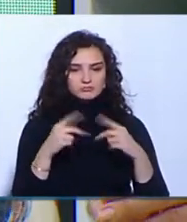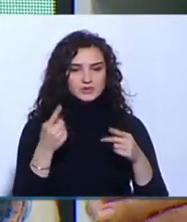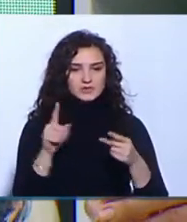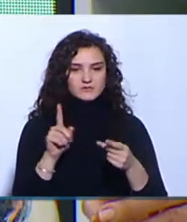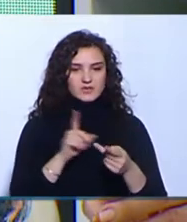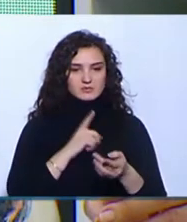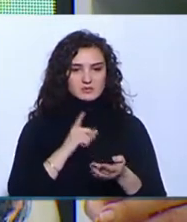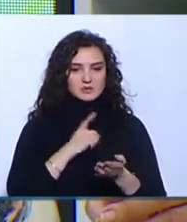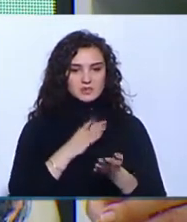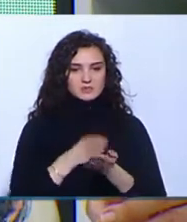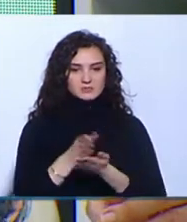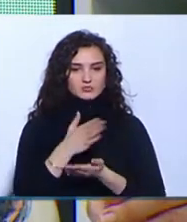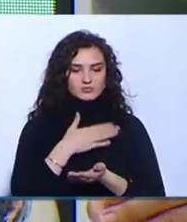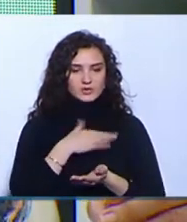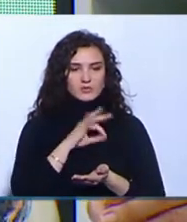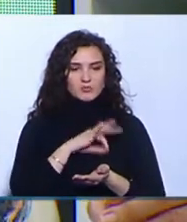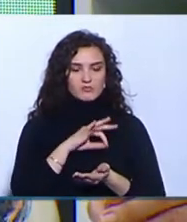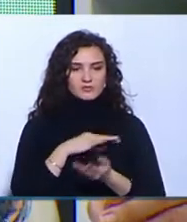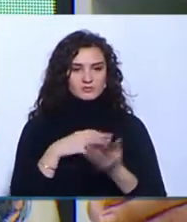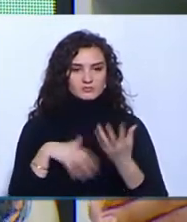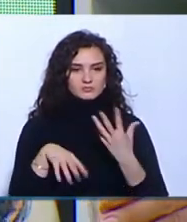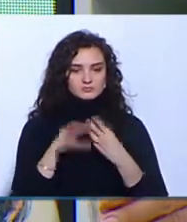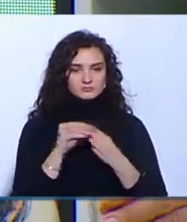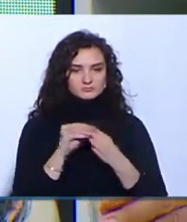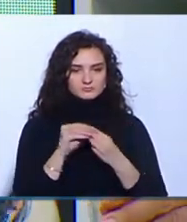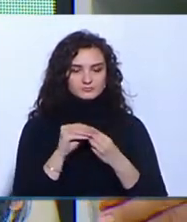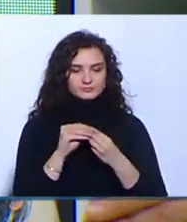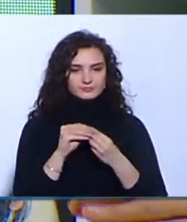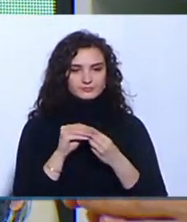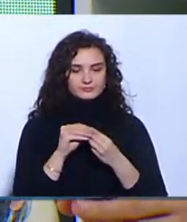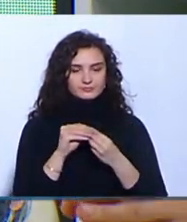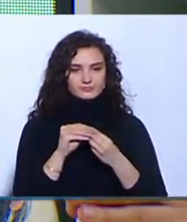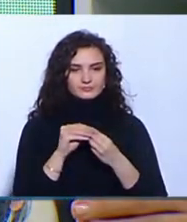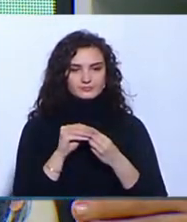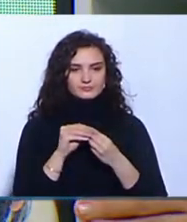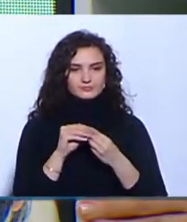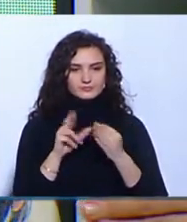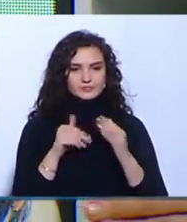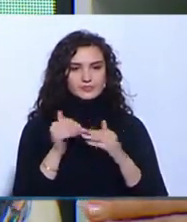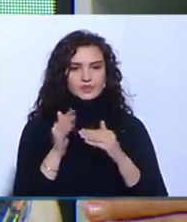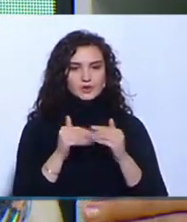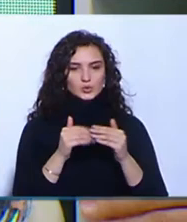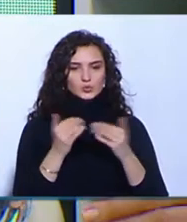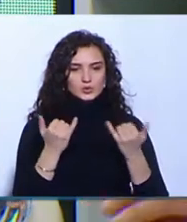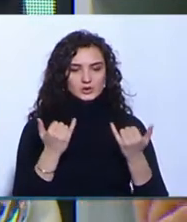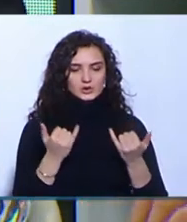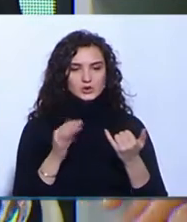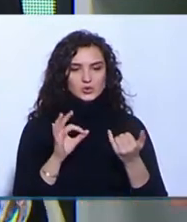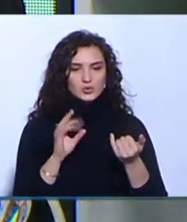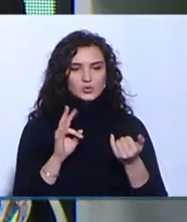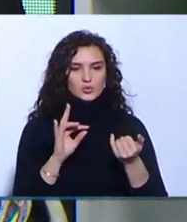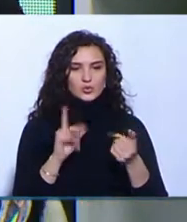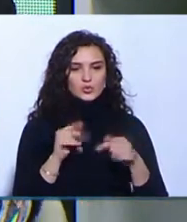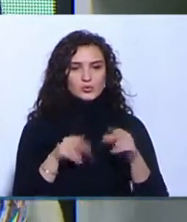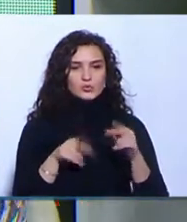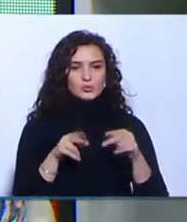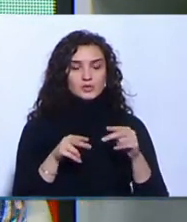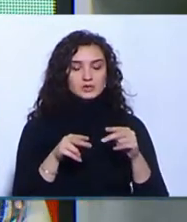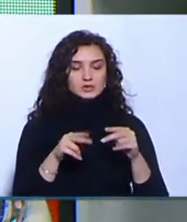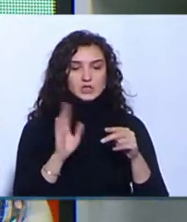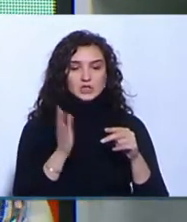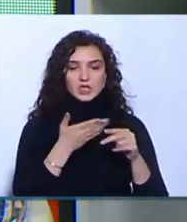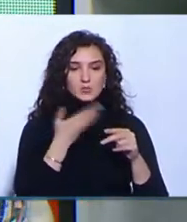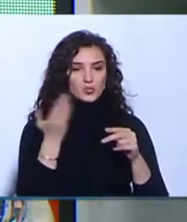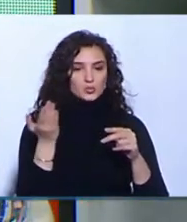ფართოდ გამოიყენა ჩვენ თორაკალმა ქირურგებმა, აბნორმალ ქირურგებმა, თავგესის ქირურგებმა, და პრაქტიკულად დღეს ონკოლოგიაში ოპერაცია